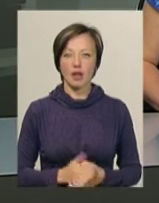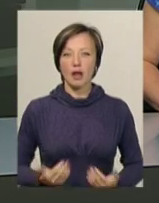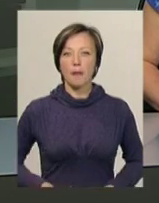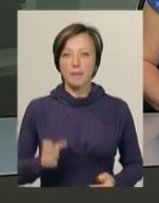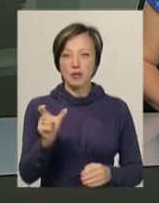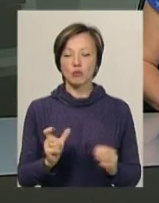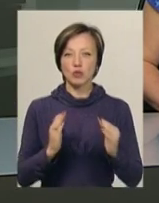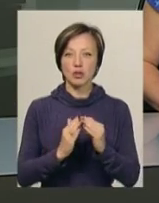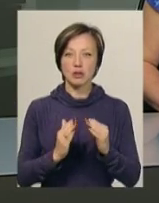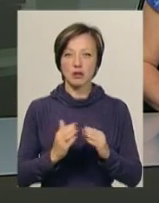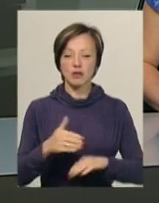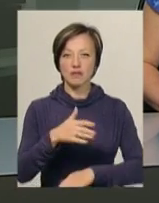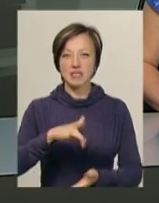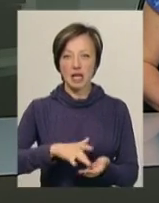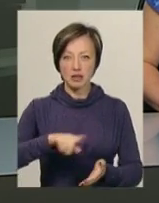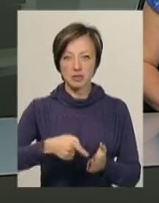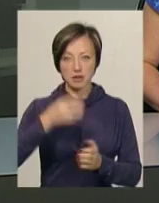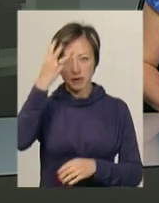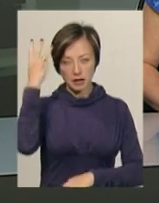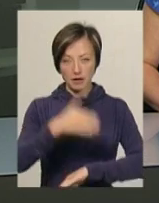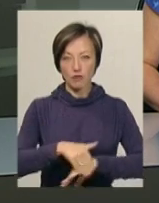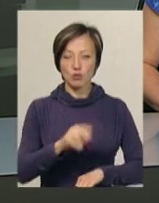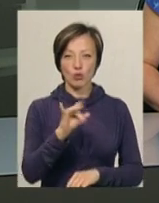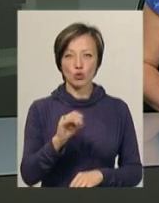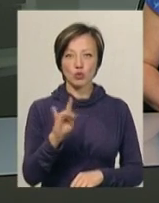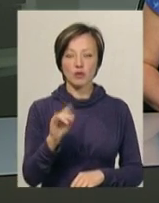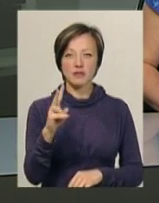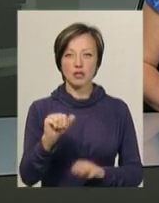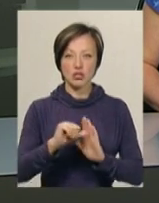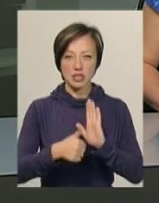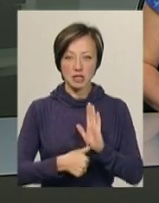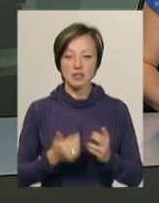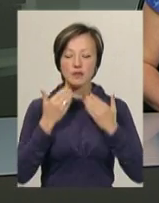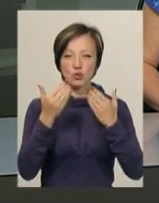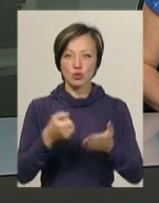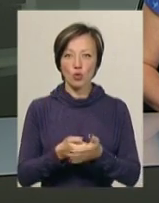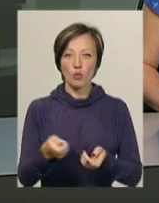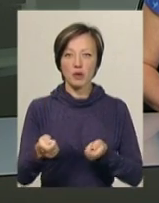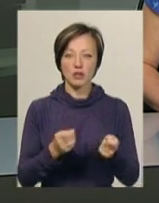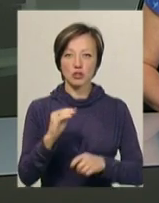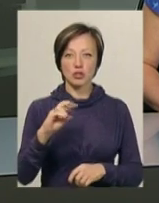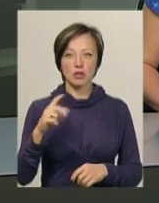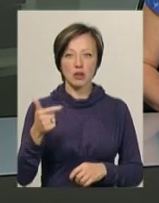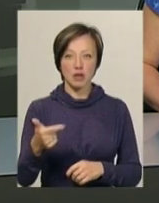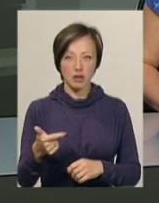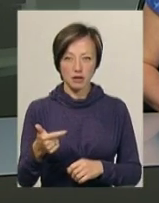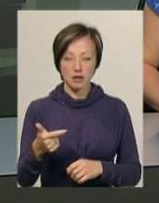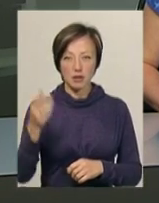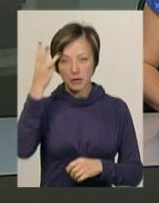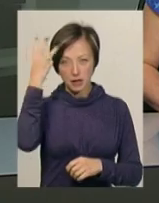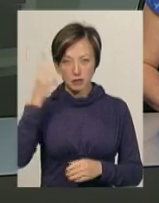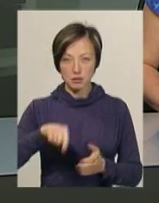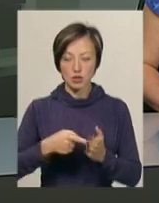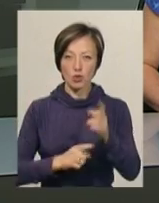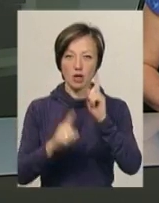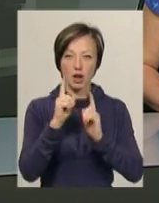Мешканці будинку, що знаходиться у центрі Хмельницького на вулиці Проскурівській, 16, звернулися до управління житлово-комунального господарства Хмельницької